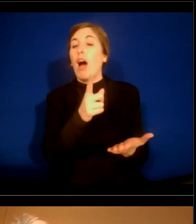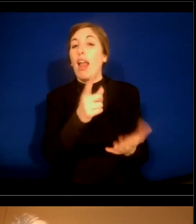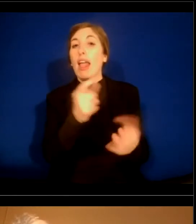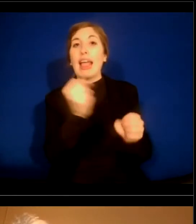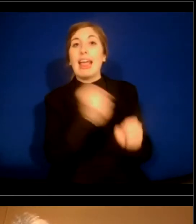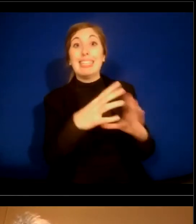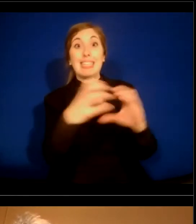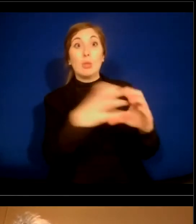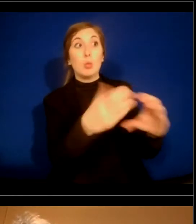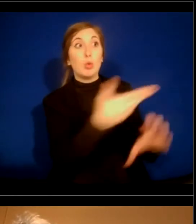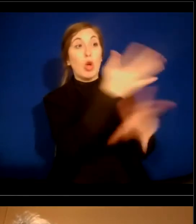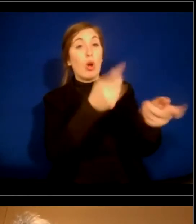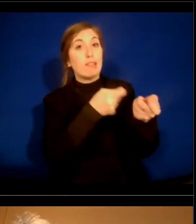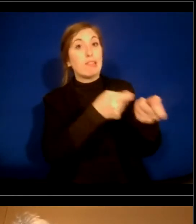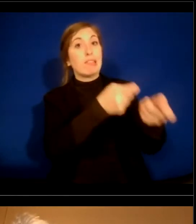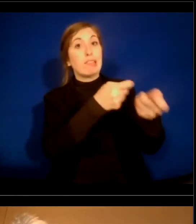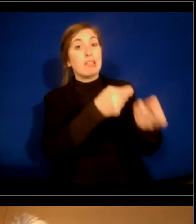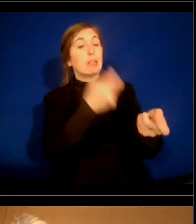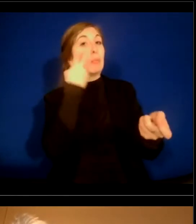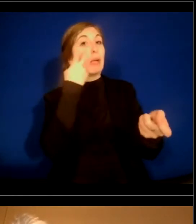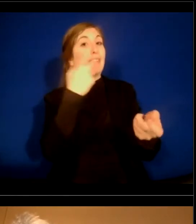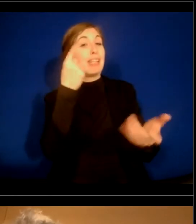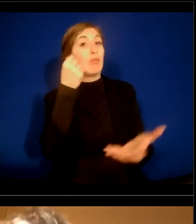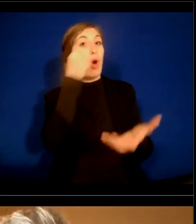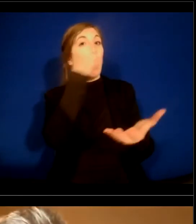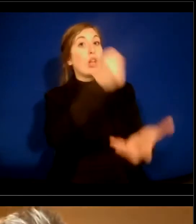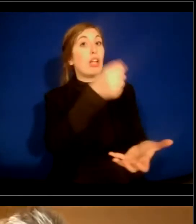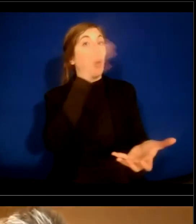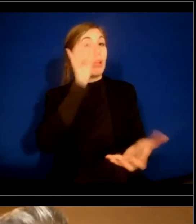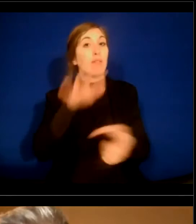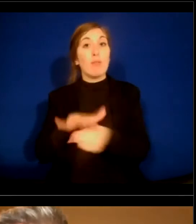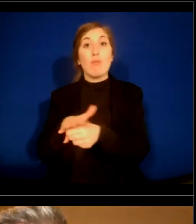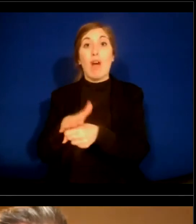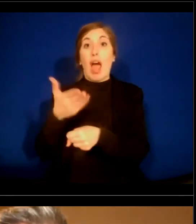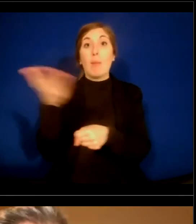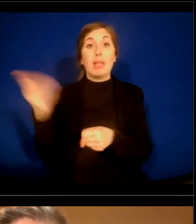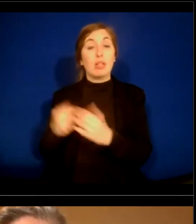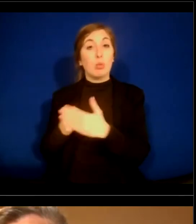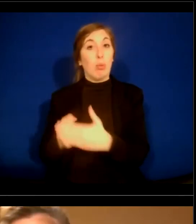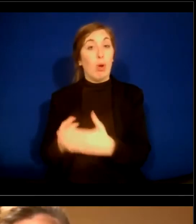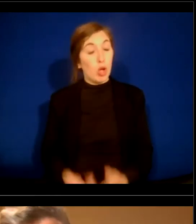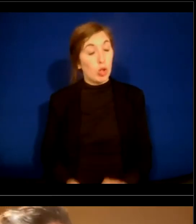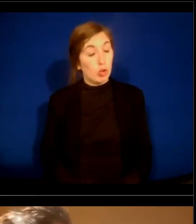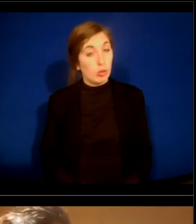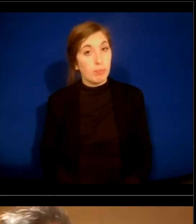dei fondi per sostenere, per esempio, queste famiglie, no? O